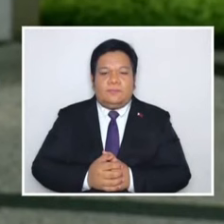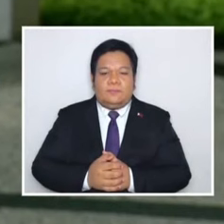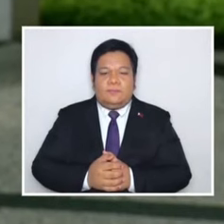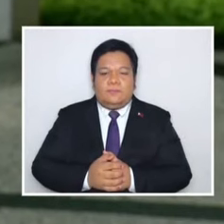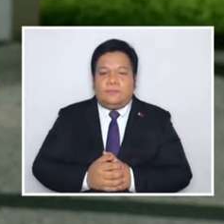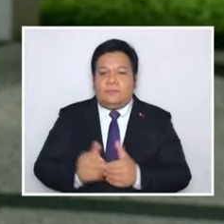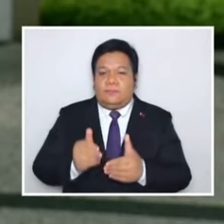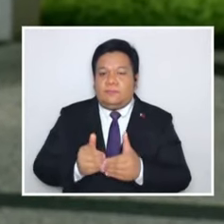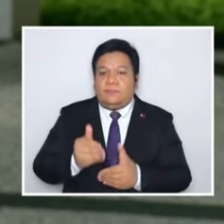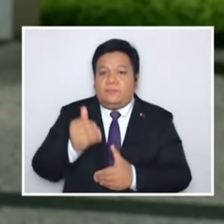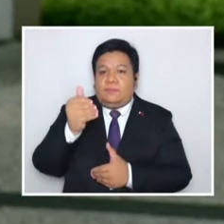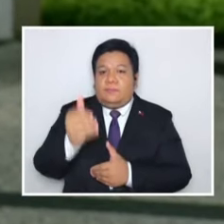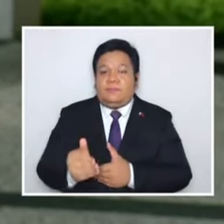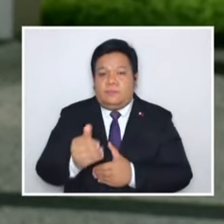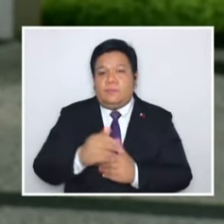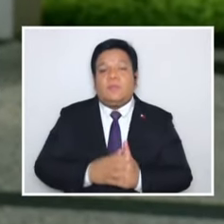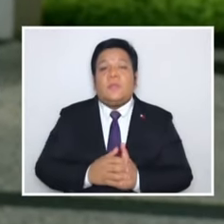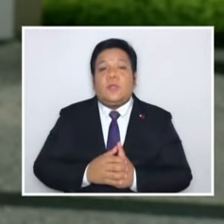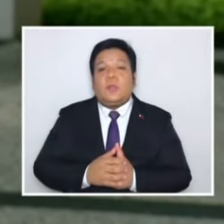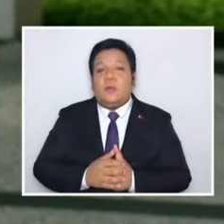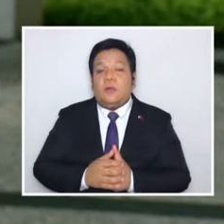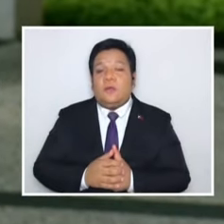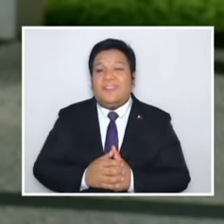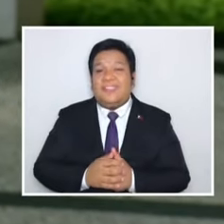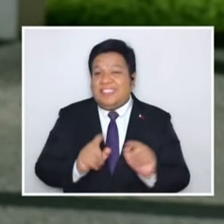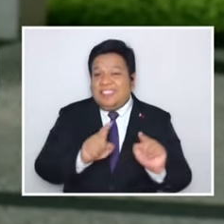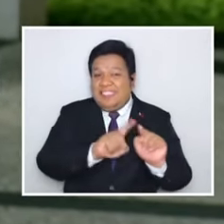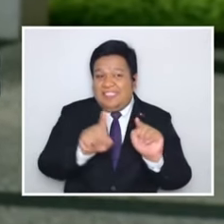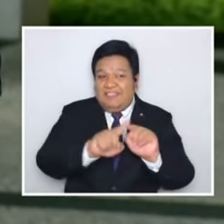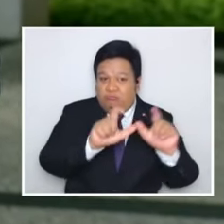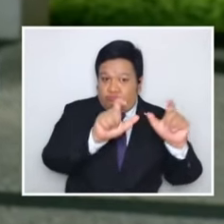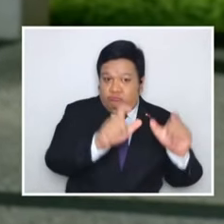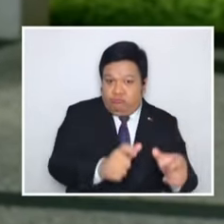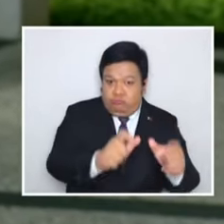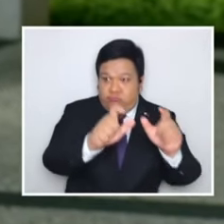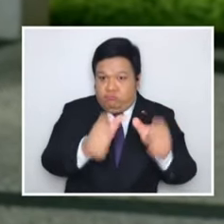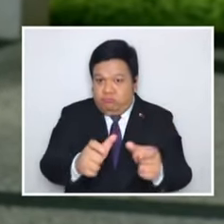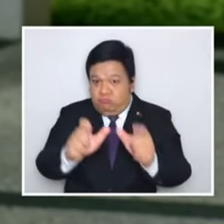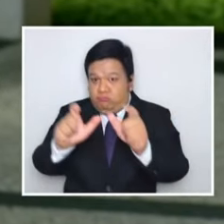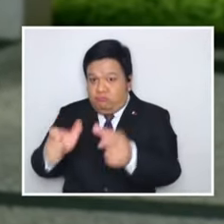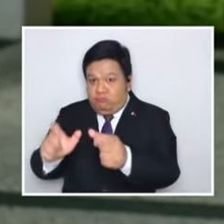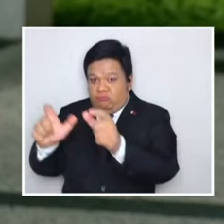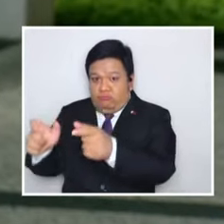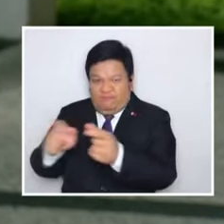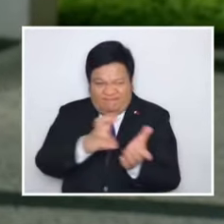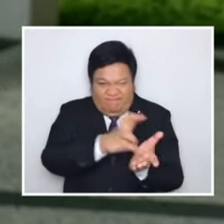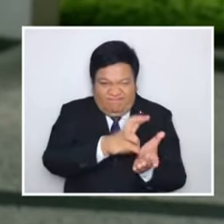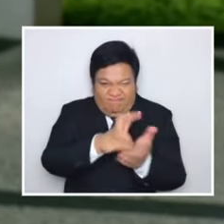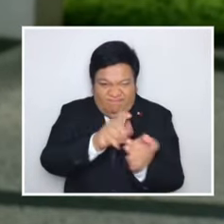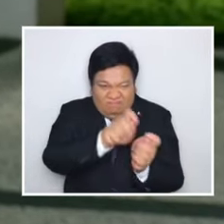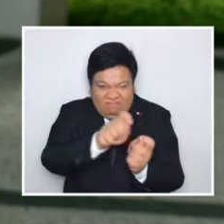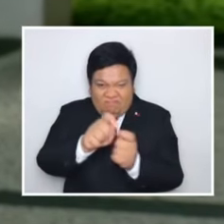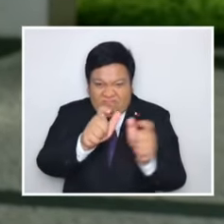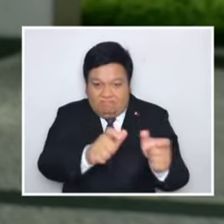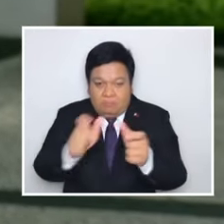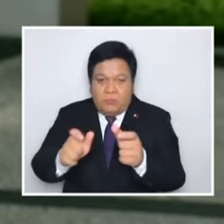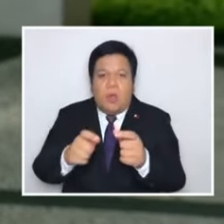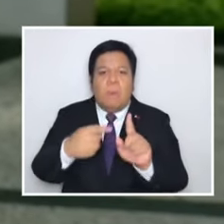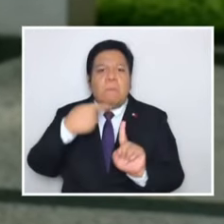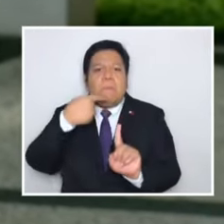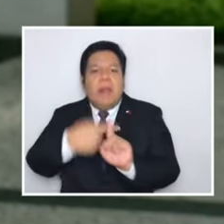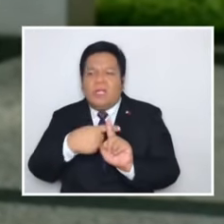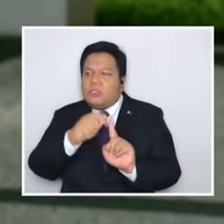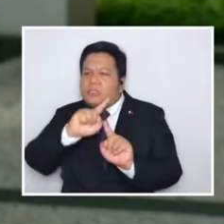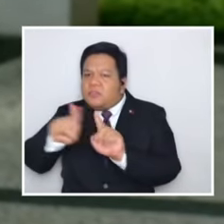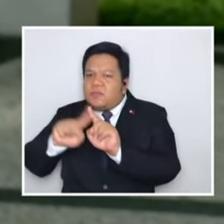Dapat sabayan ang mga pinatutupad na granular lockdown ng iba pang mahalagang hakbang para matugunan ang